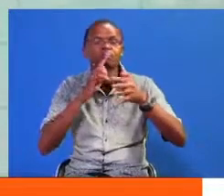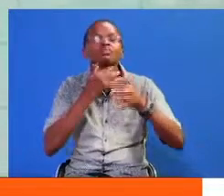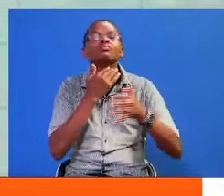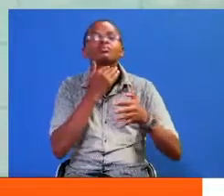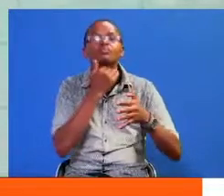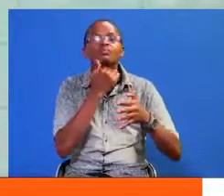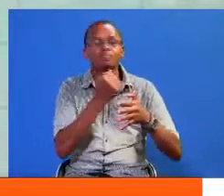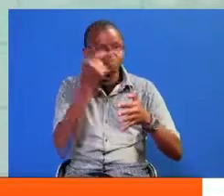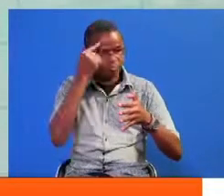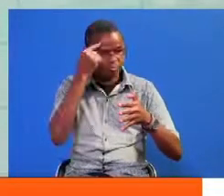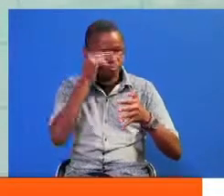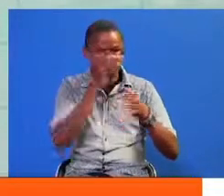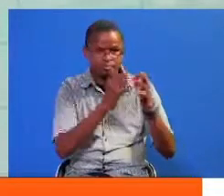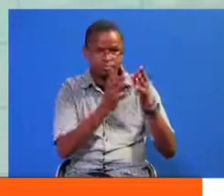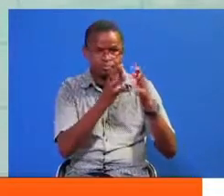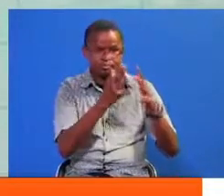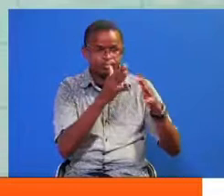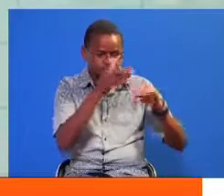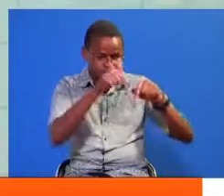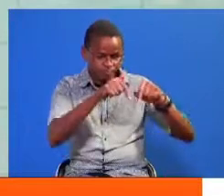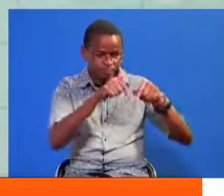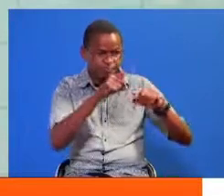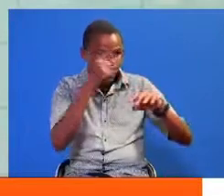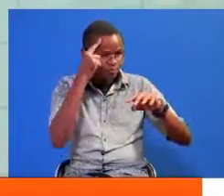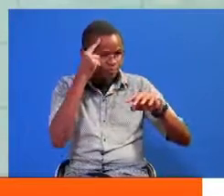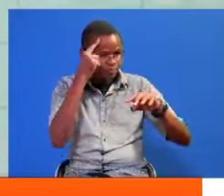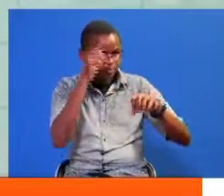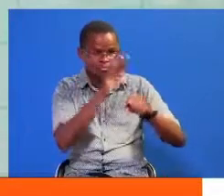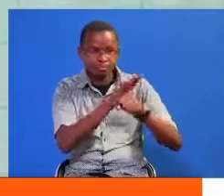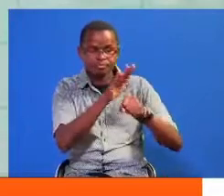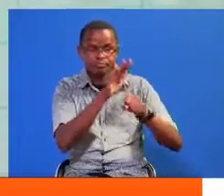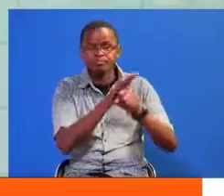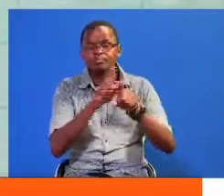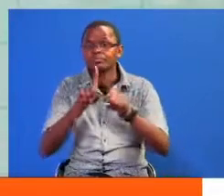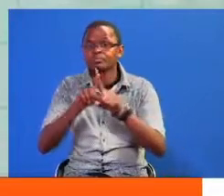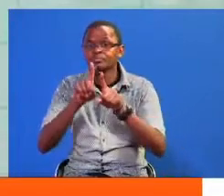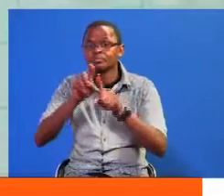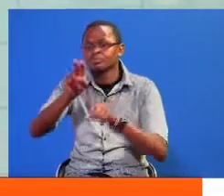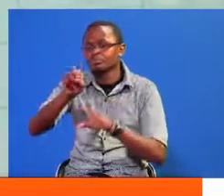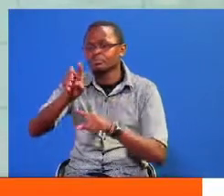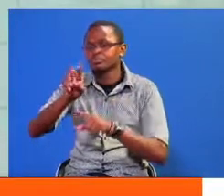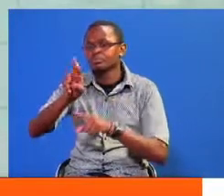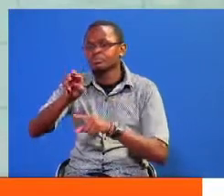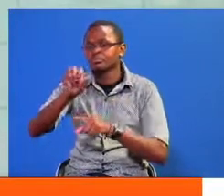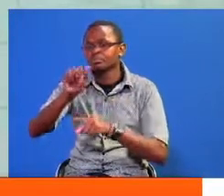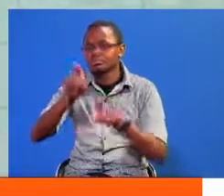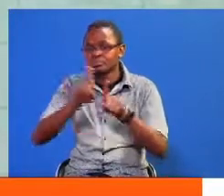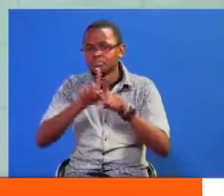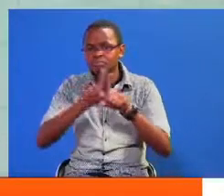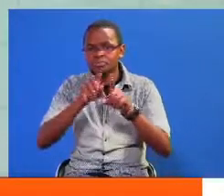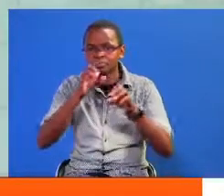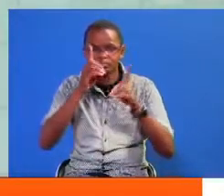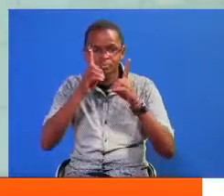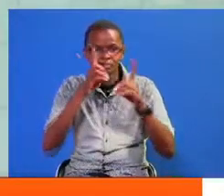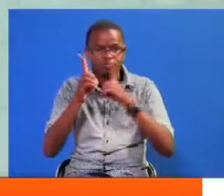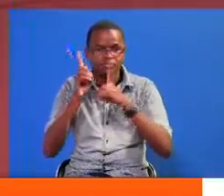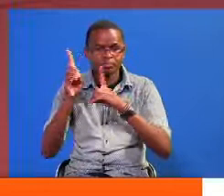yake ya kuwa jaji wa mahakama hii kwa ufanisi. Aidha, Jaji Nduma Matthews Nderi pia alihojiwa.